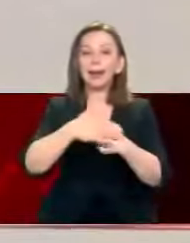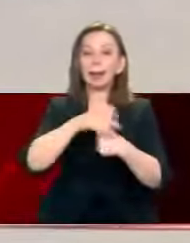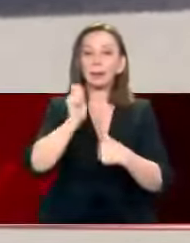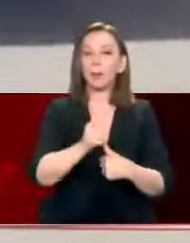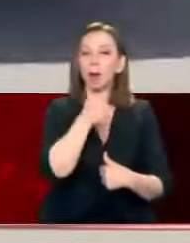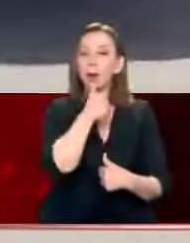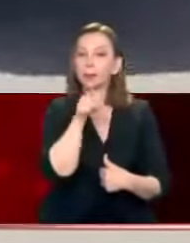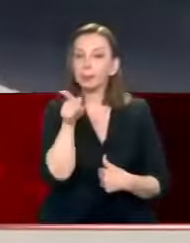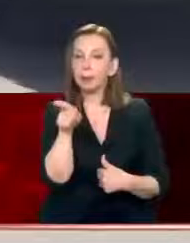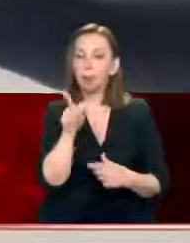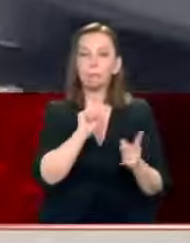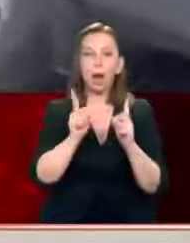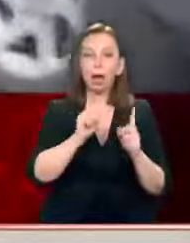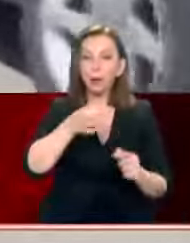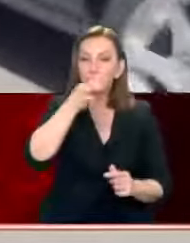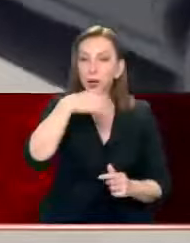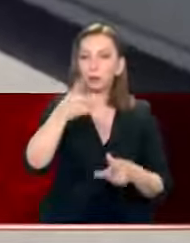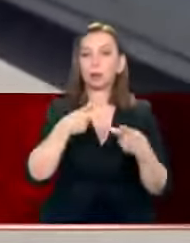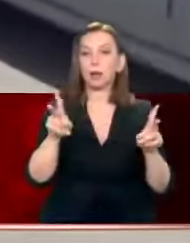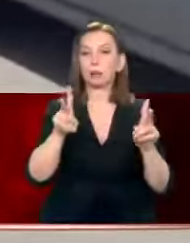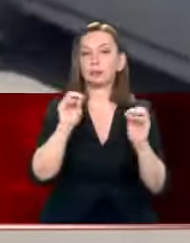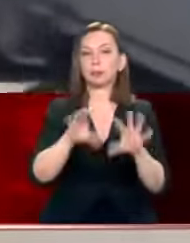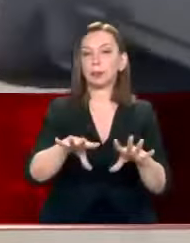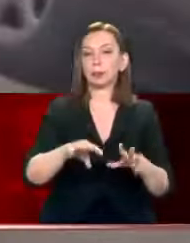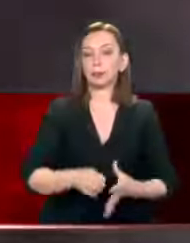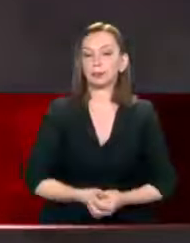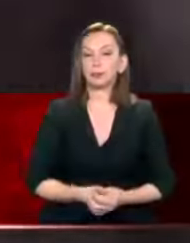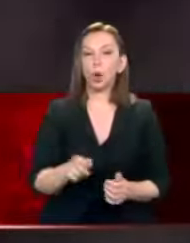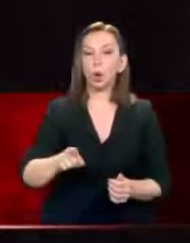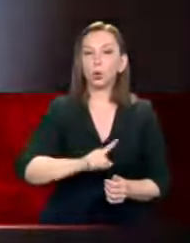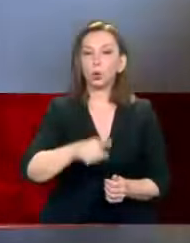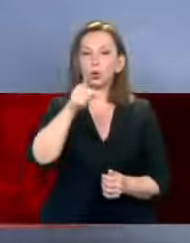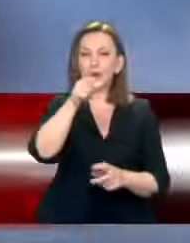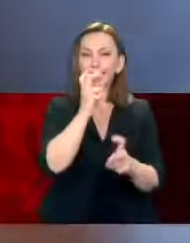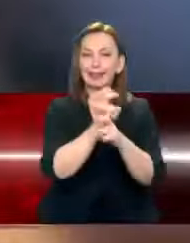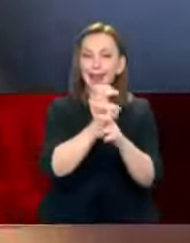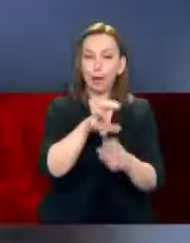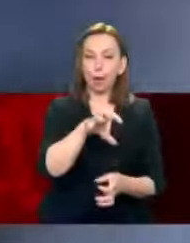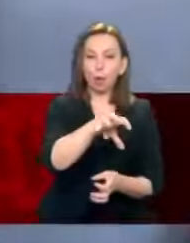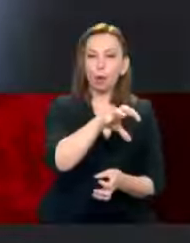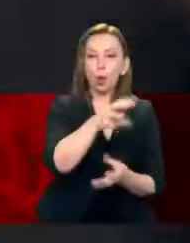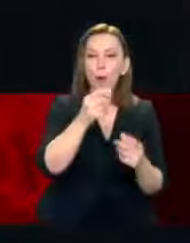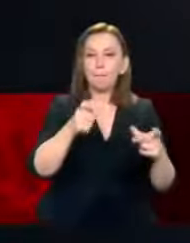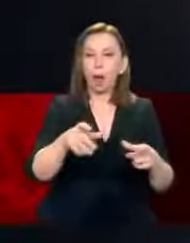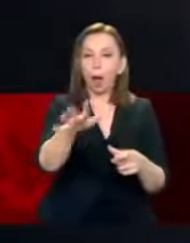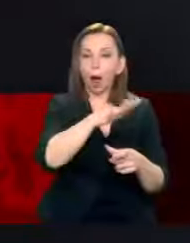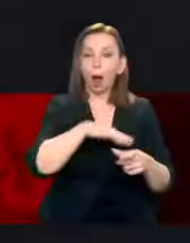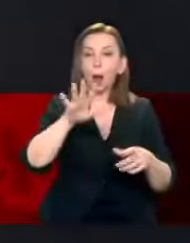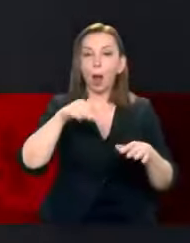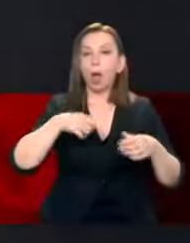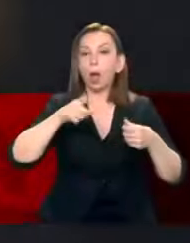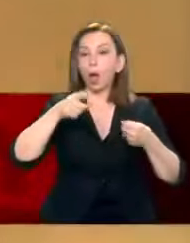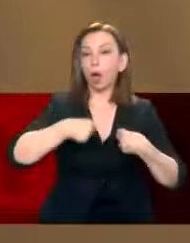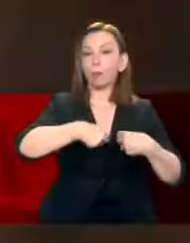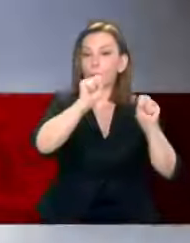Muhammed Savaş Demir ise adli kontrolle serbest bırakıldı. Şanlıurfa'da riskli bölge ilan edilen mahallelerdeki eylemler ise dün olduğu